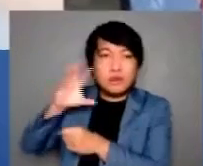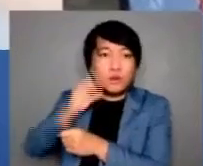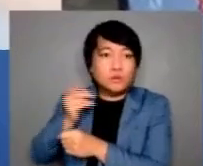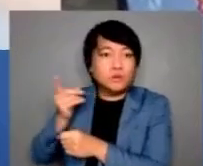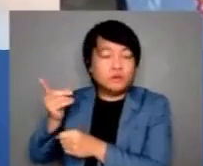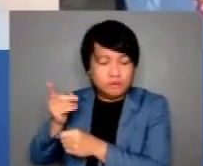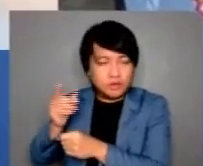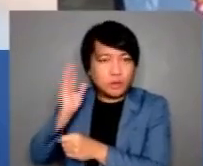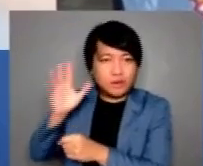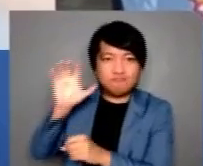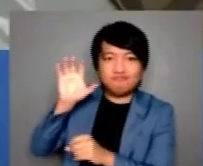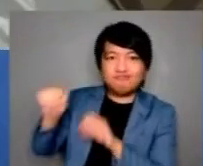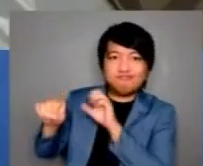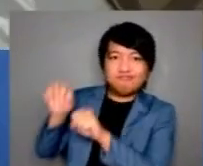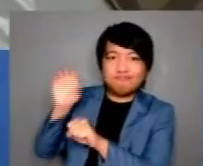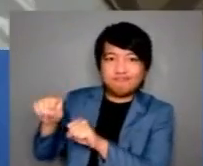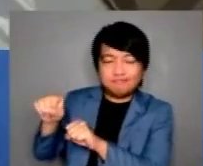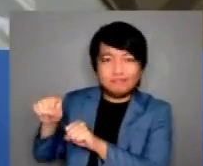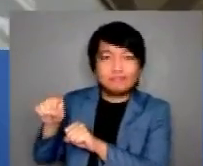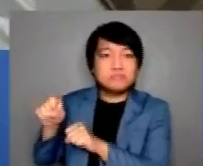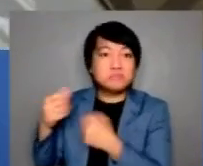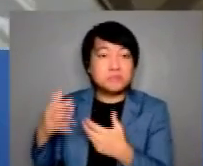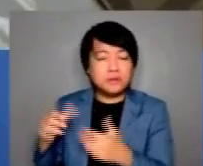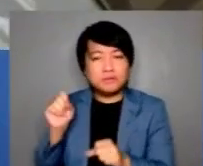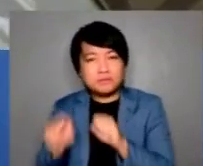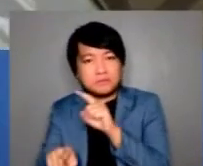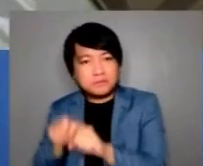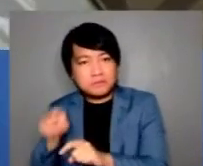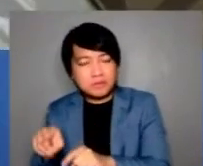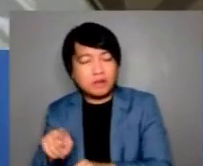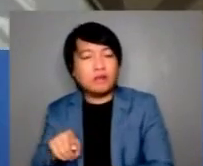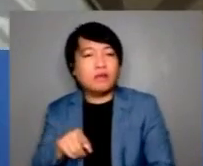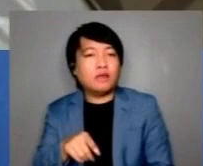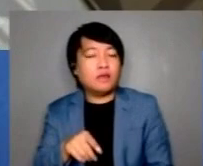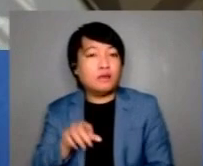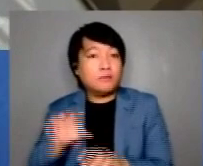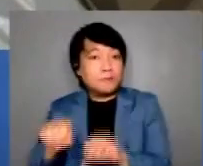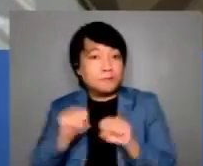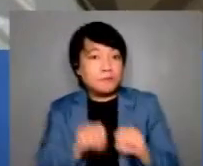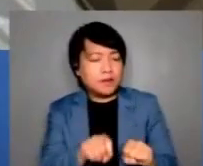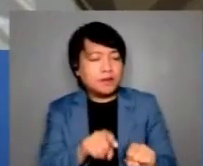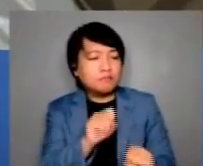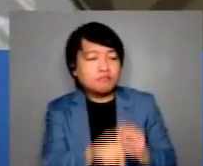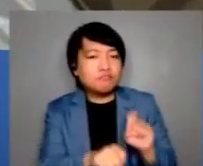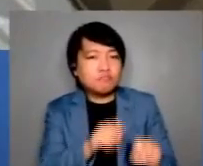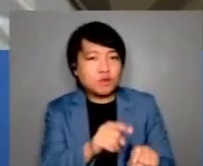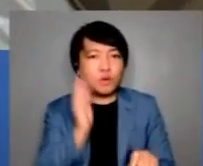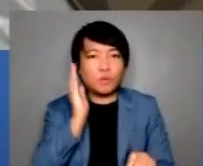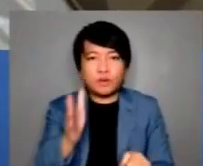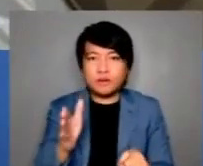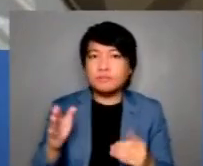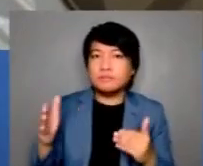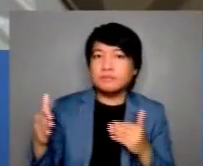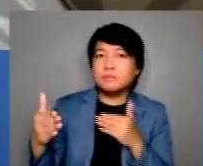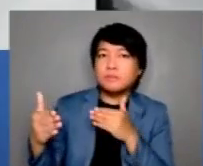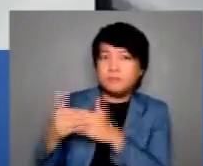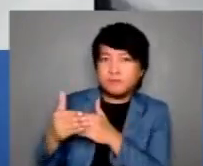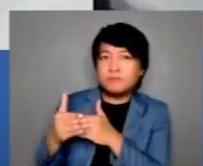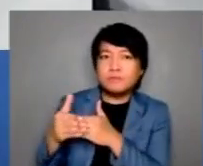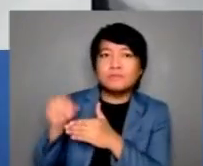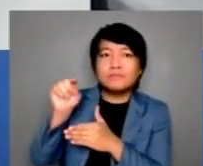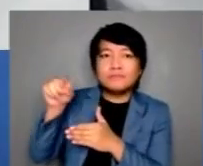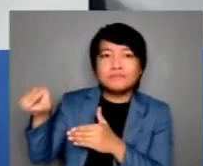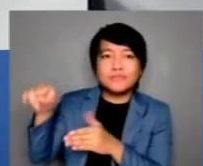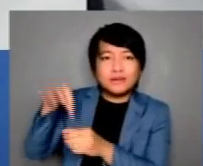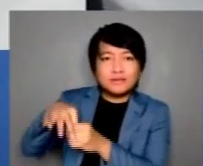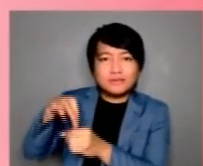tao na yan nagsalita naman po sila at nagbigay ng kanilang mga statement and therefore Yun po yung gagamitin namin patungkol at laban sa mga kandidatong yan Hindi